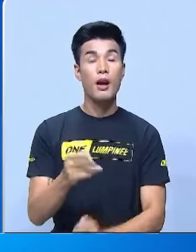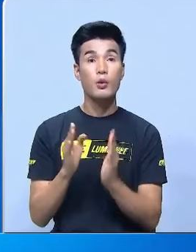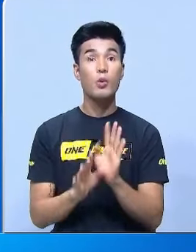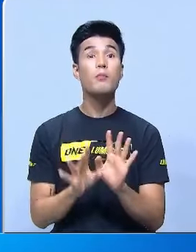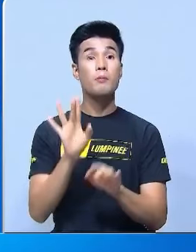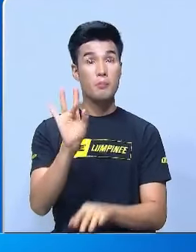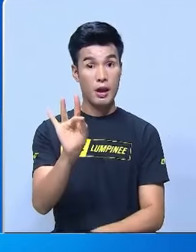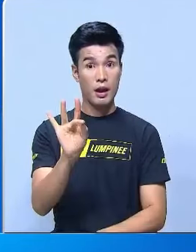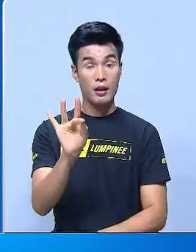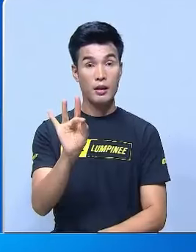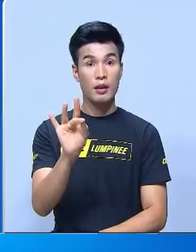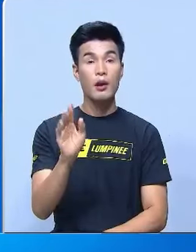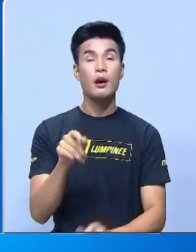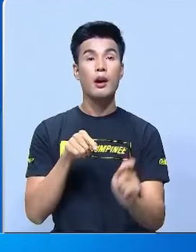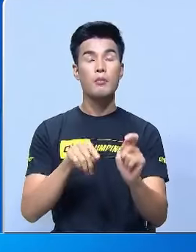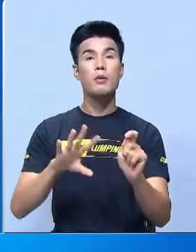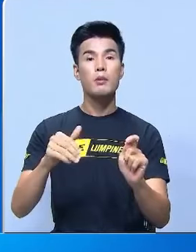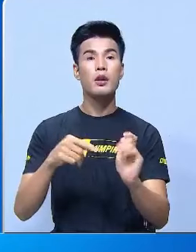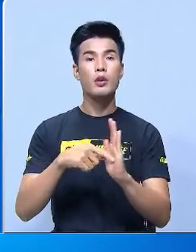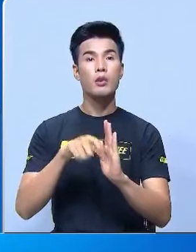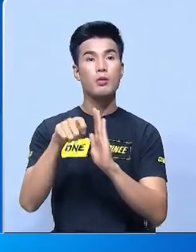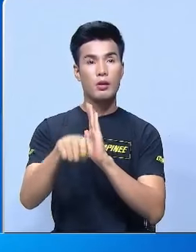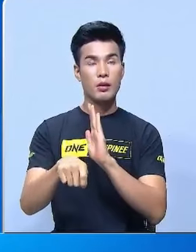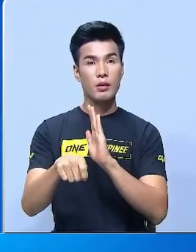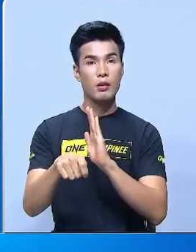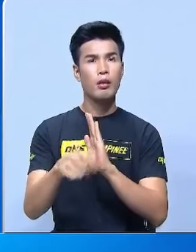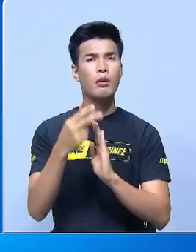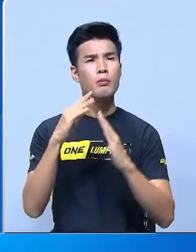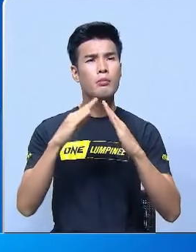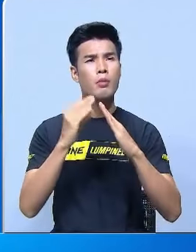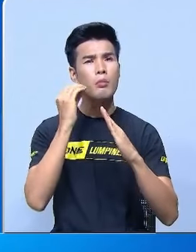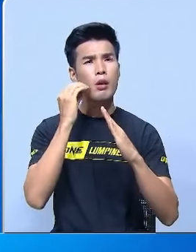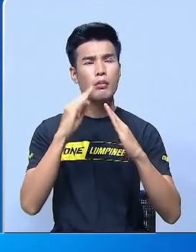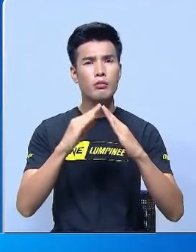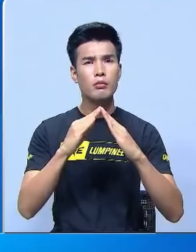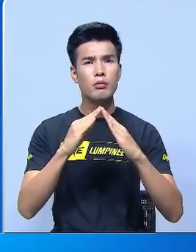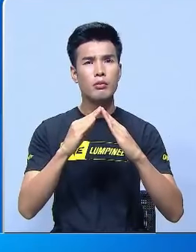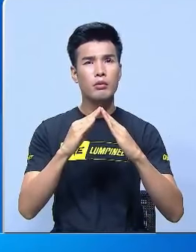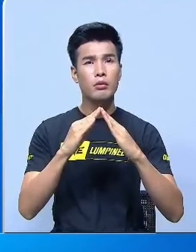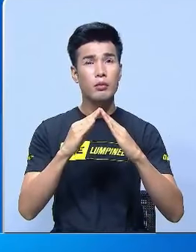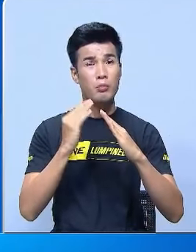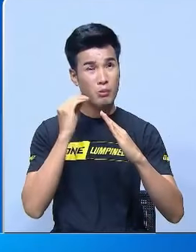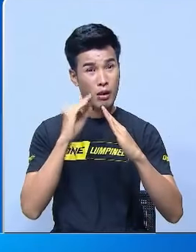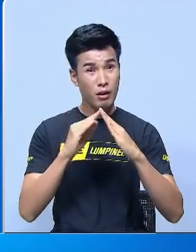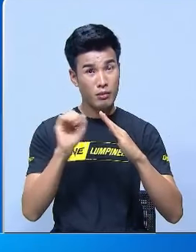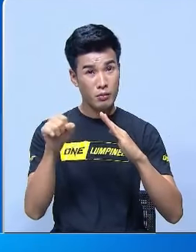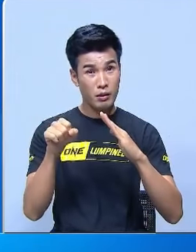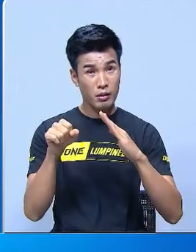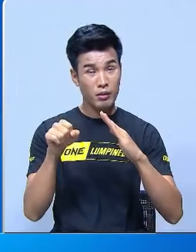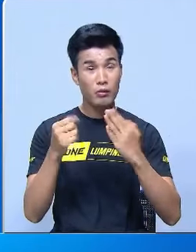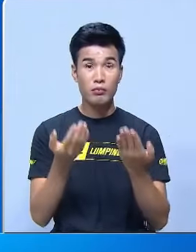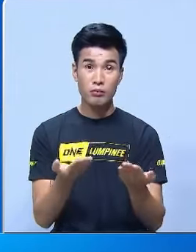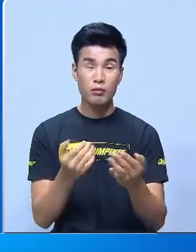ที่บ้านหนองยาักเทอำเภอเมืองนครราชสีมาสภาพบ้านก็เรียกบ้านได้มั้ยโอโห